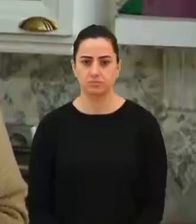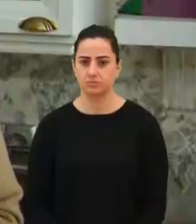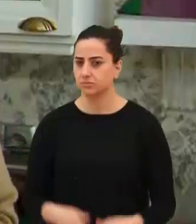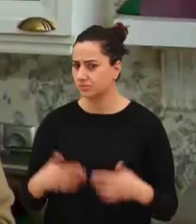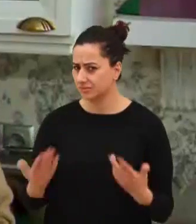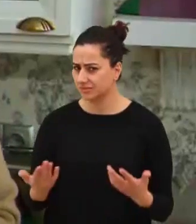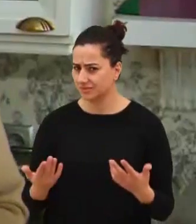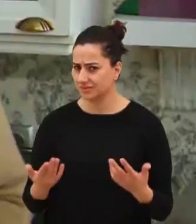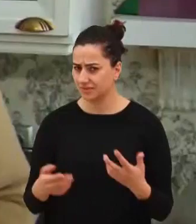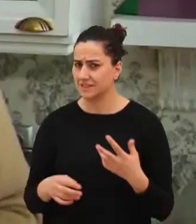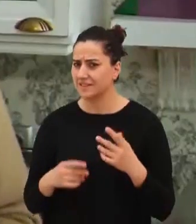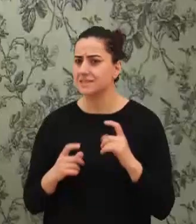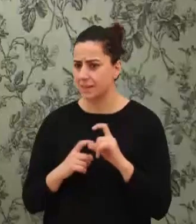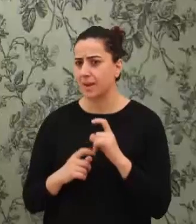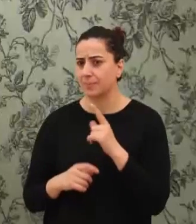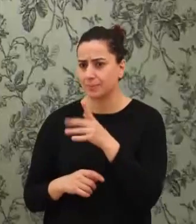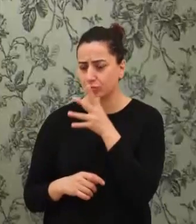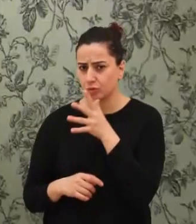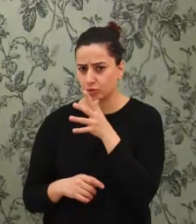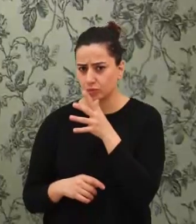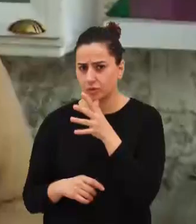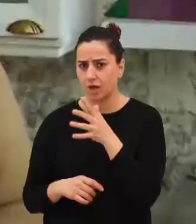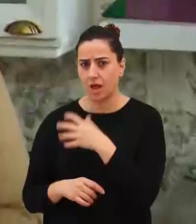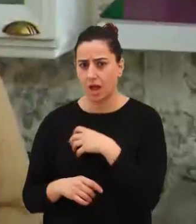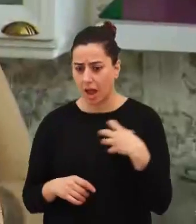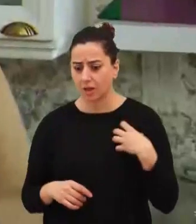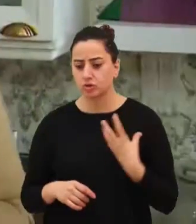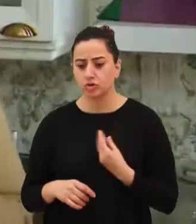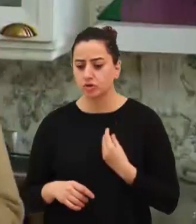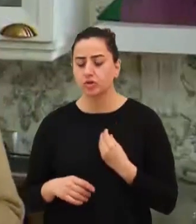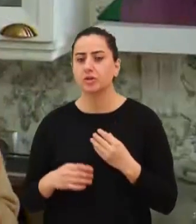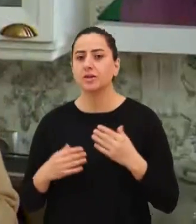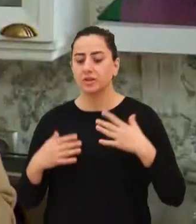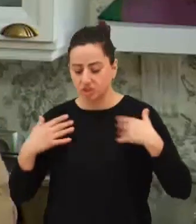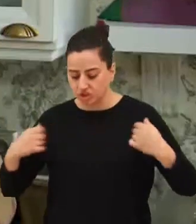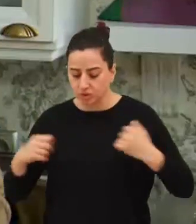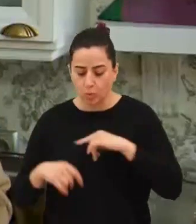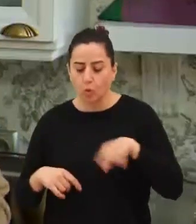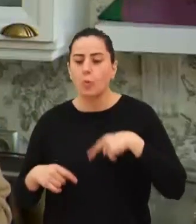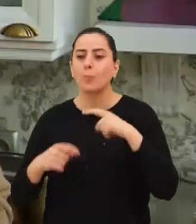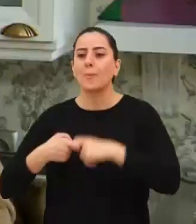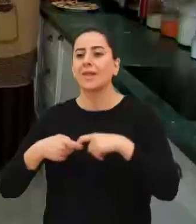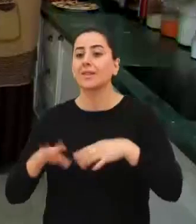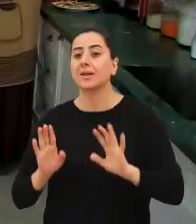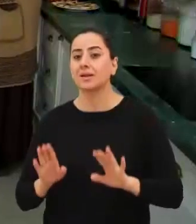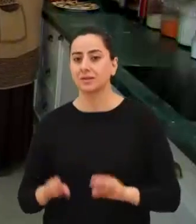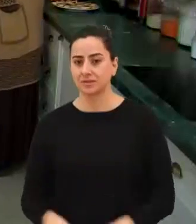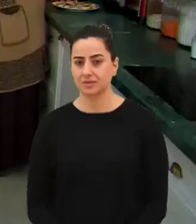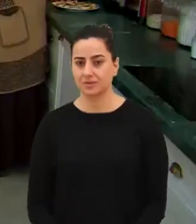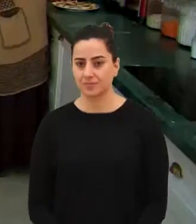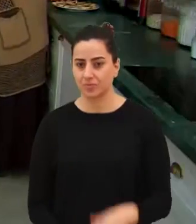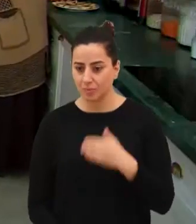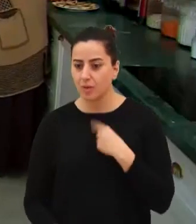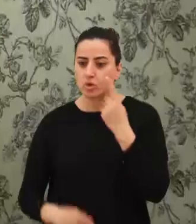Yani Serpil Hanım biliyorsunuz değil mi? Aslında anne sütünün dış görünüşle pek bir alakası yok yani. Ya benim bir